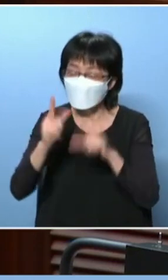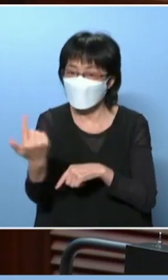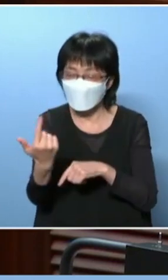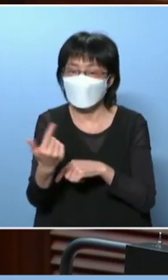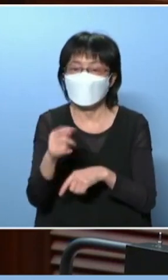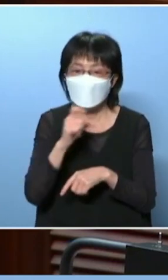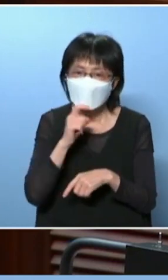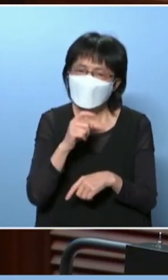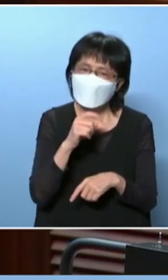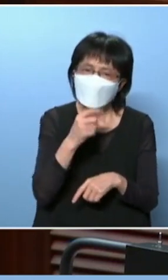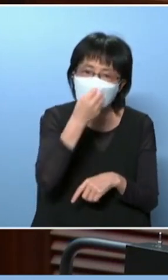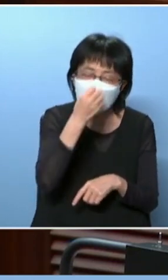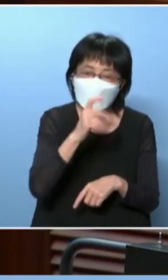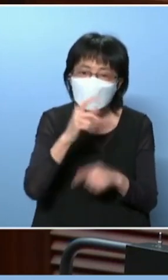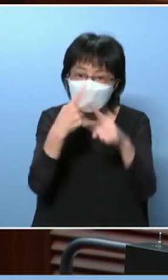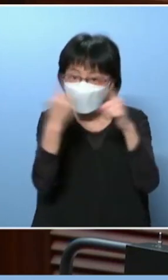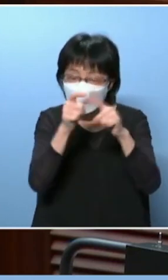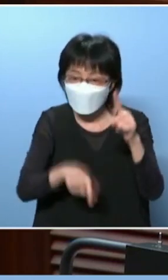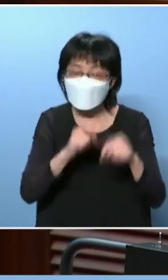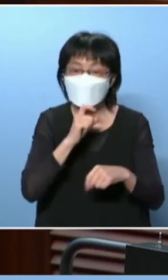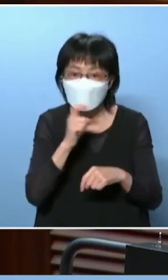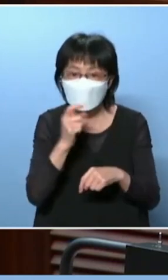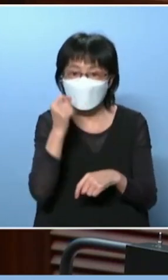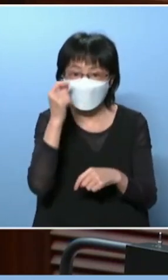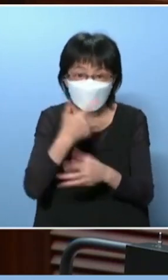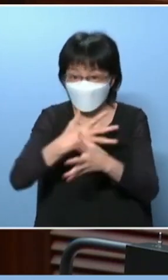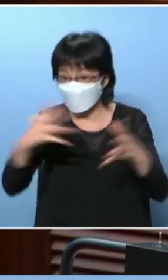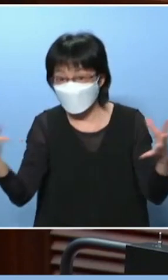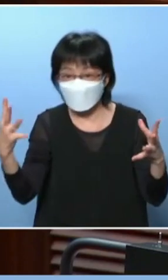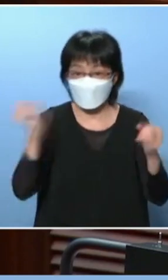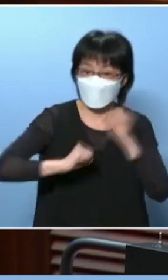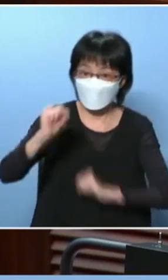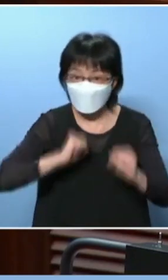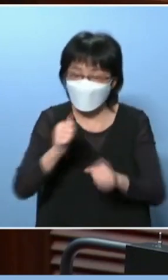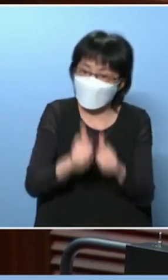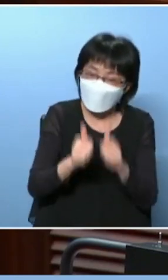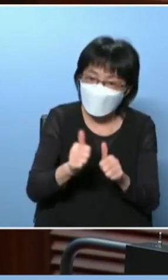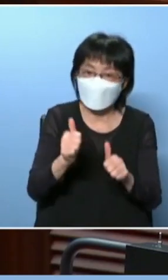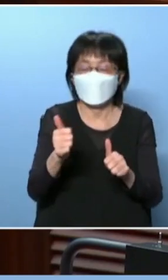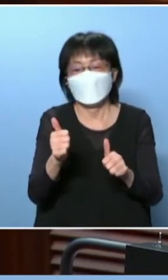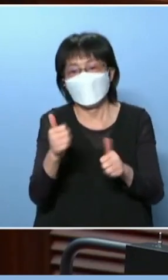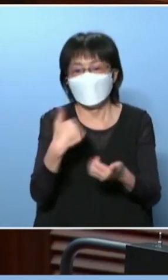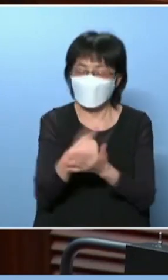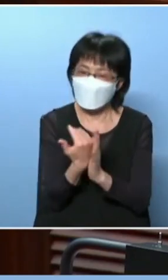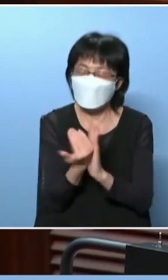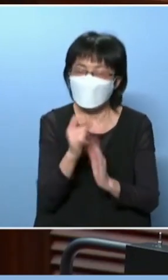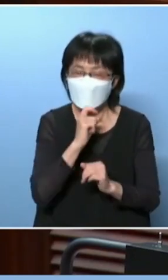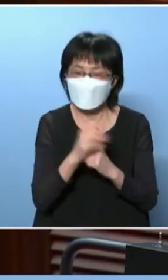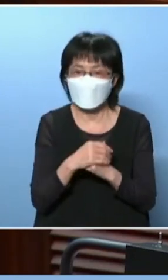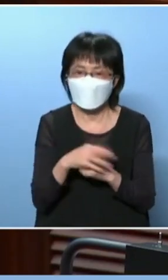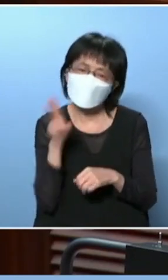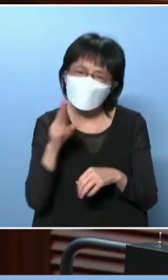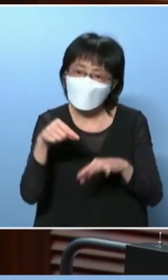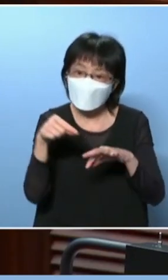香港咧有幾個大型嘅金融嘅同埋一啲城市嘅會議嘅舉行嘅。咁但係咧，因為呢啲金融會議咧